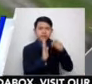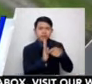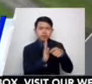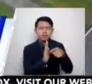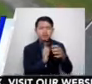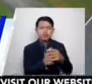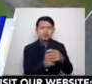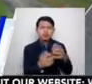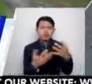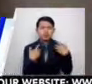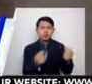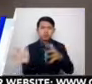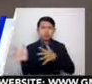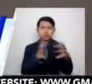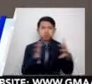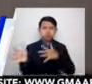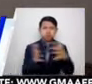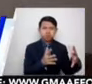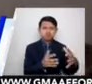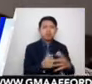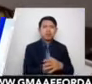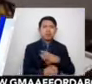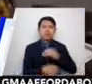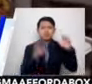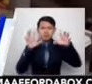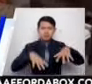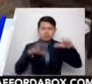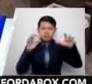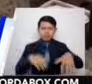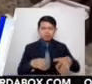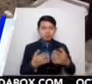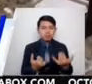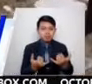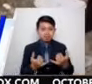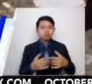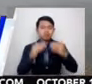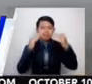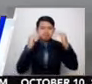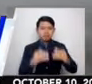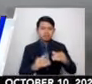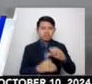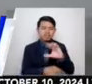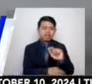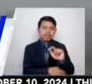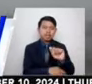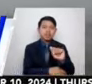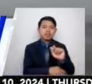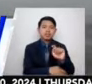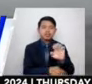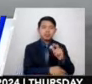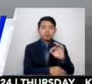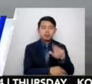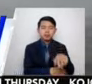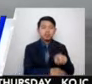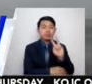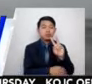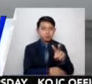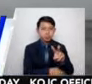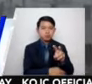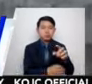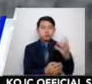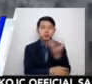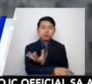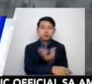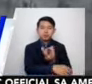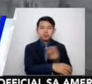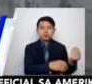lugar. Kasalukuyang ibinabana sa Category 2 ang bagyo. Ayon po sa National Weather Service, posibleng bumuo ng